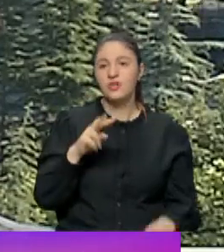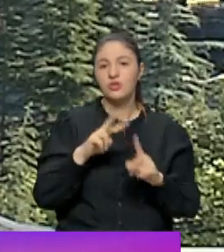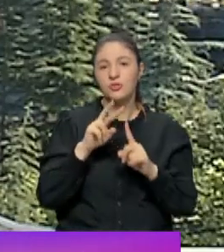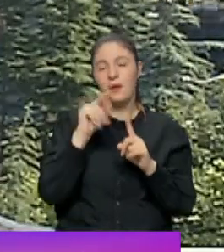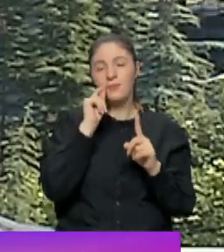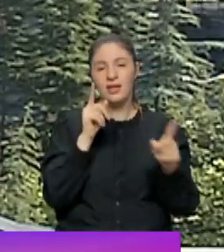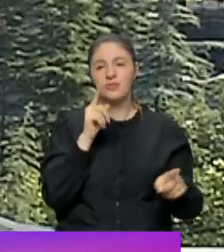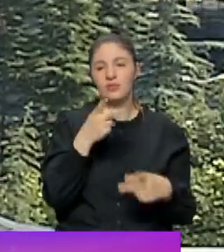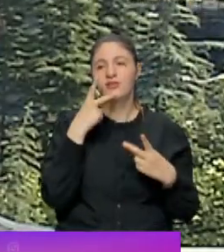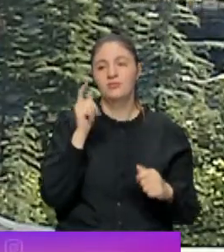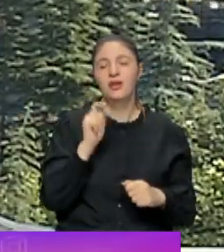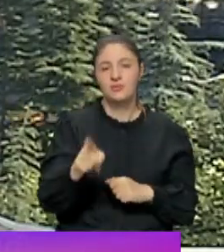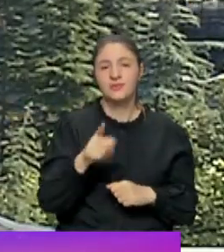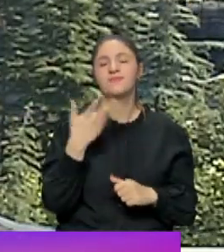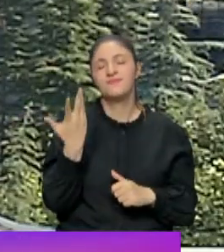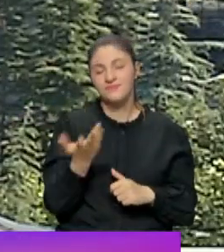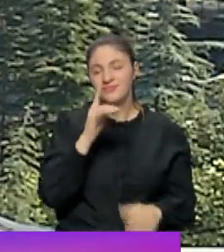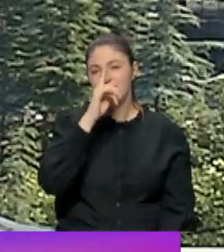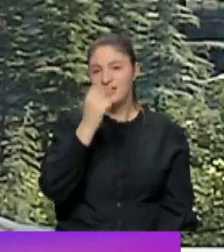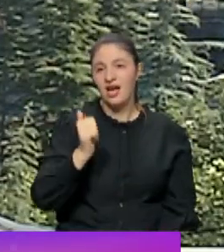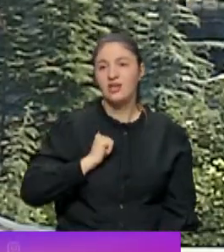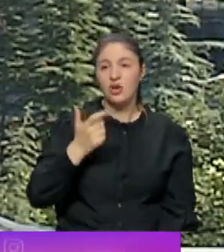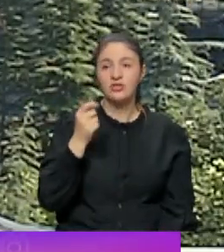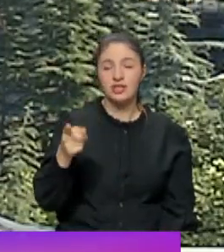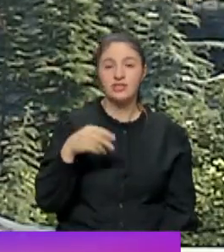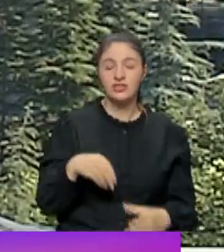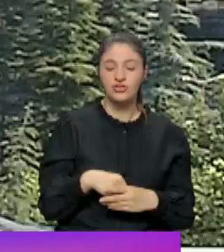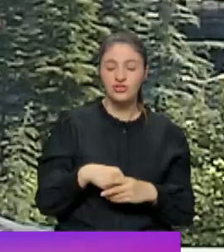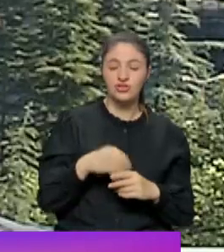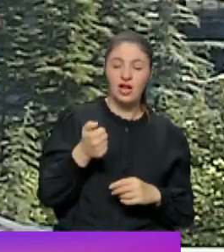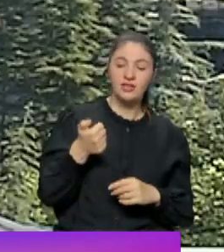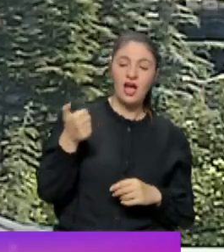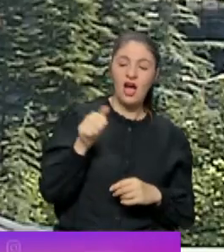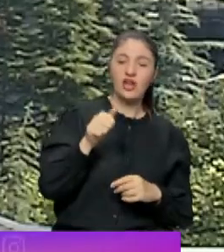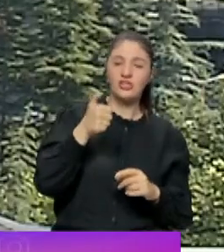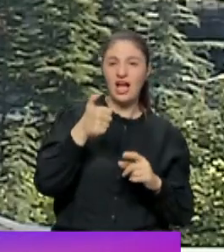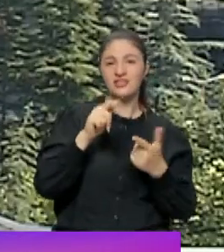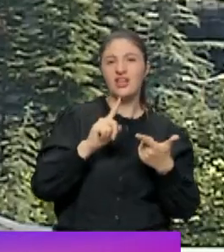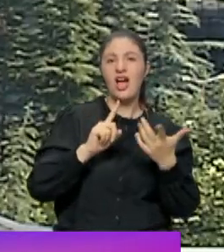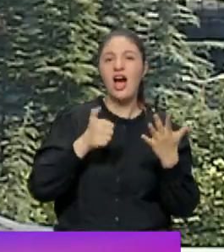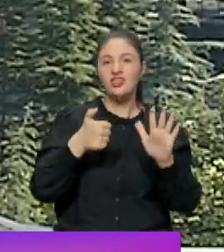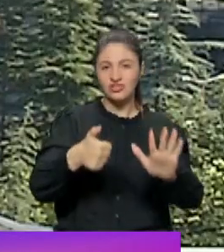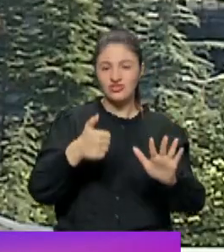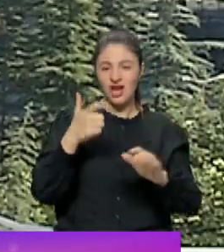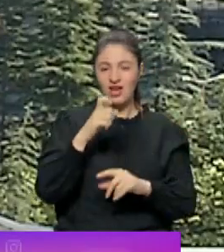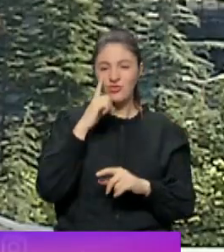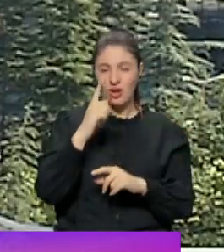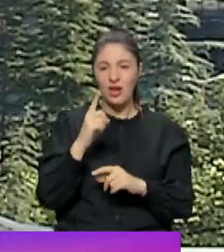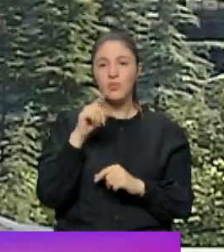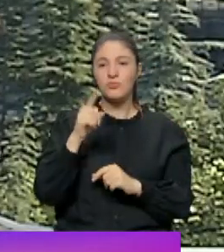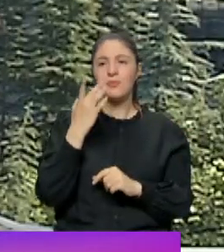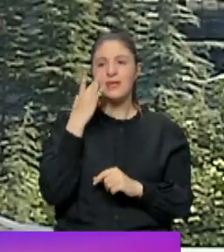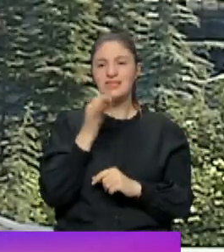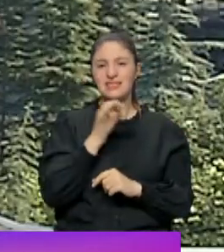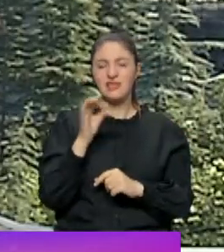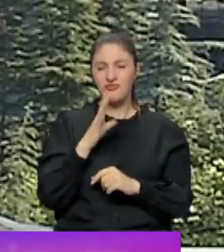Numan Kurtulmuş da bunu açıkladı yalnız Asgari ücretli için altı ayda bir düzenleme olacak mı olmayacak mı burada bir